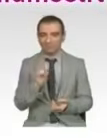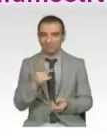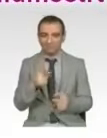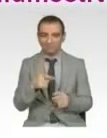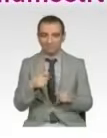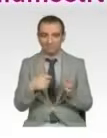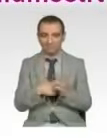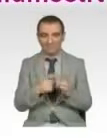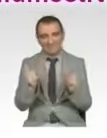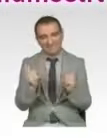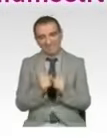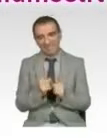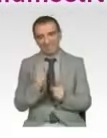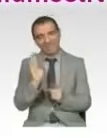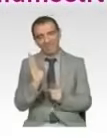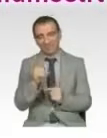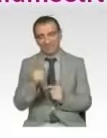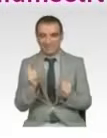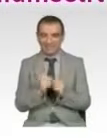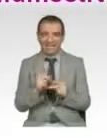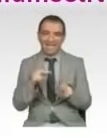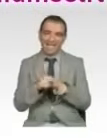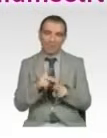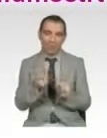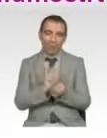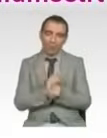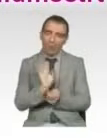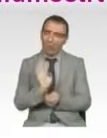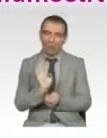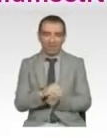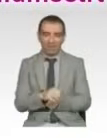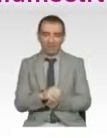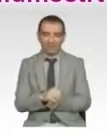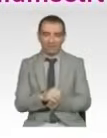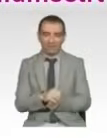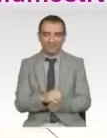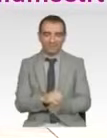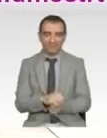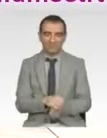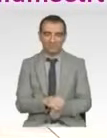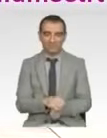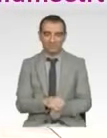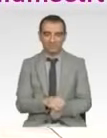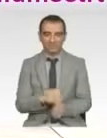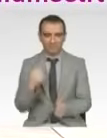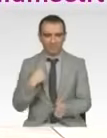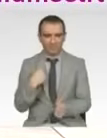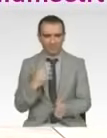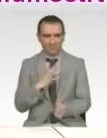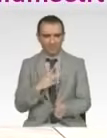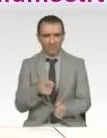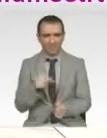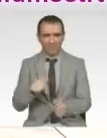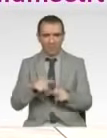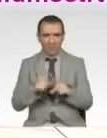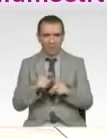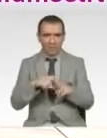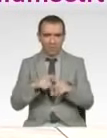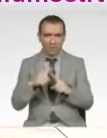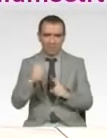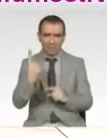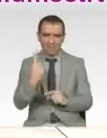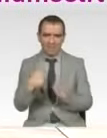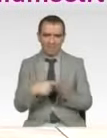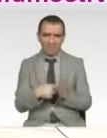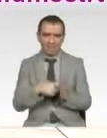olacak. Kısaltmaya doğru. Sadece Kasongo olacak değil mi? Evet Kasongo. Evet. Evet. Bizde de var ya bu adet ama bu kadar tabii tek